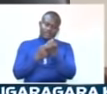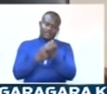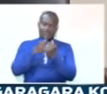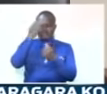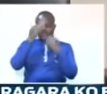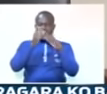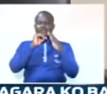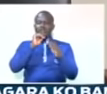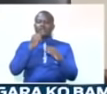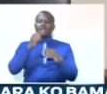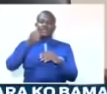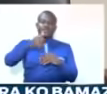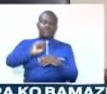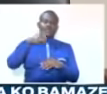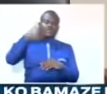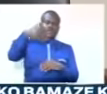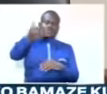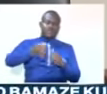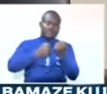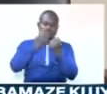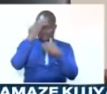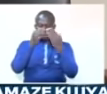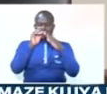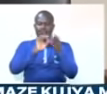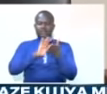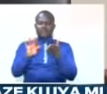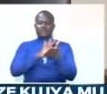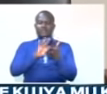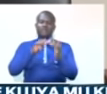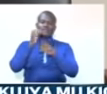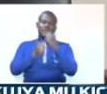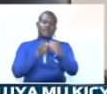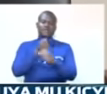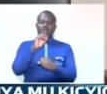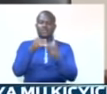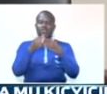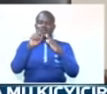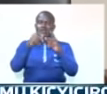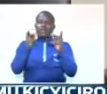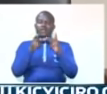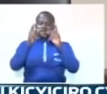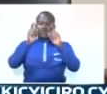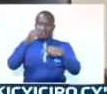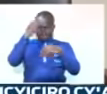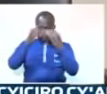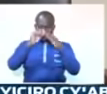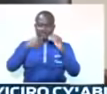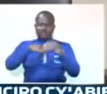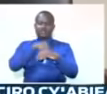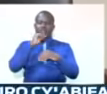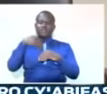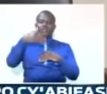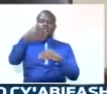kuko ntabwo ari we uzahora afashwa kuko yaranabisinyiye ko nyuma y'imyaka itatu agomba kuba hari ahantu yageze kugira ngo nawe